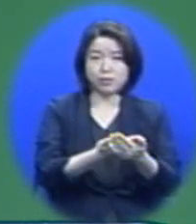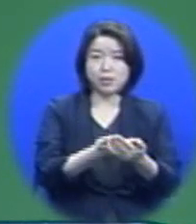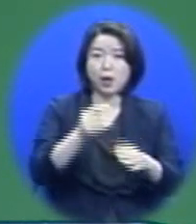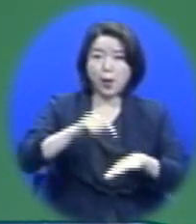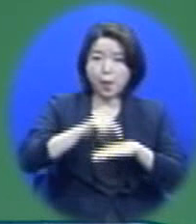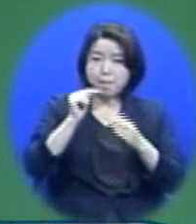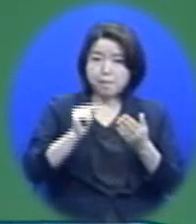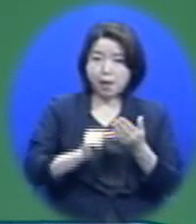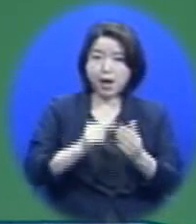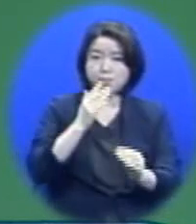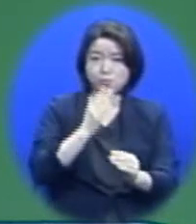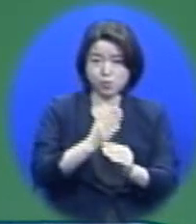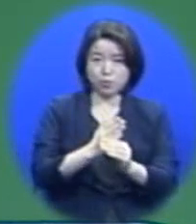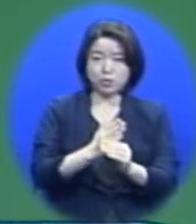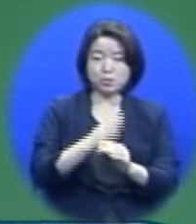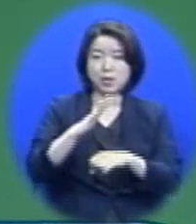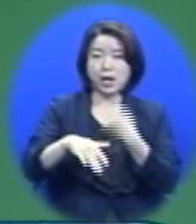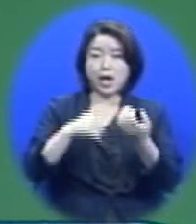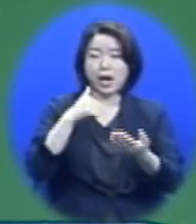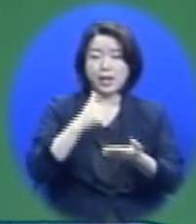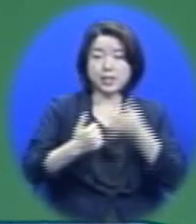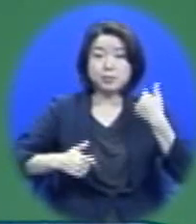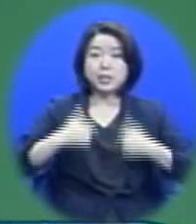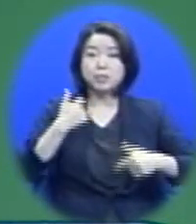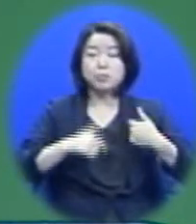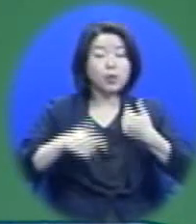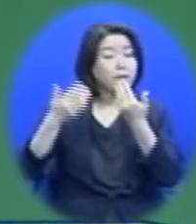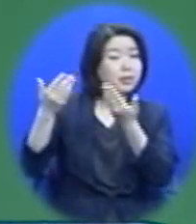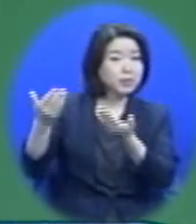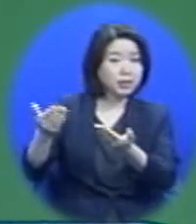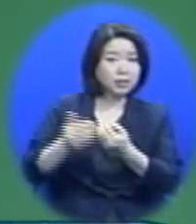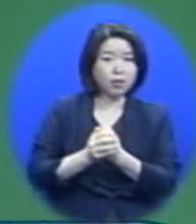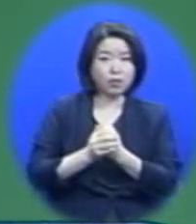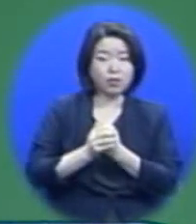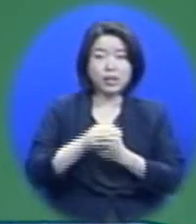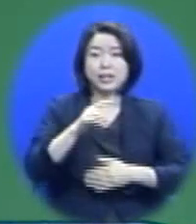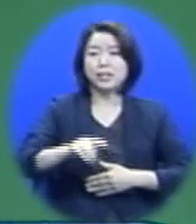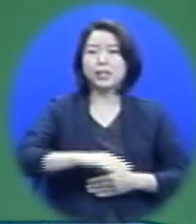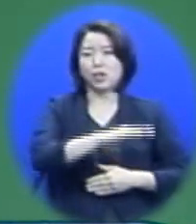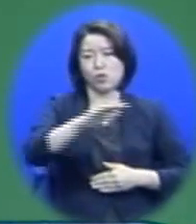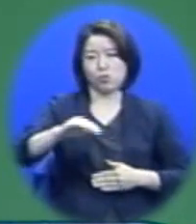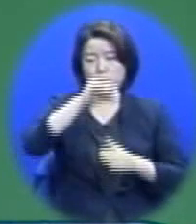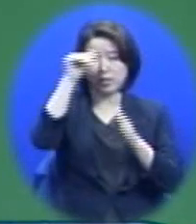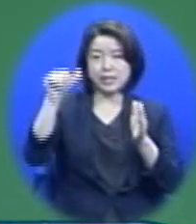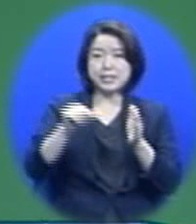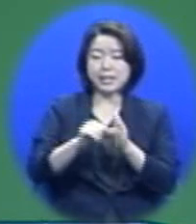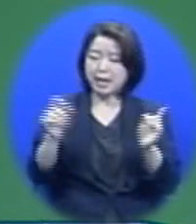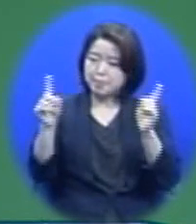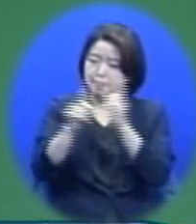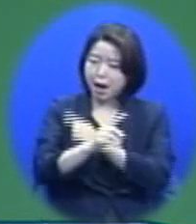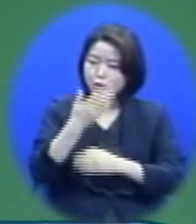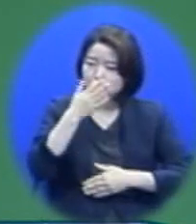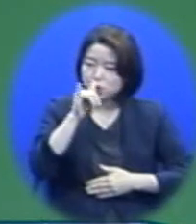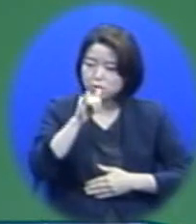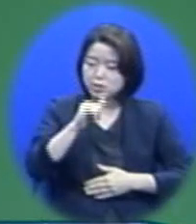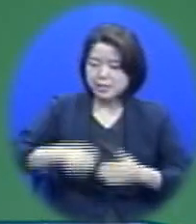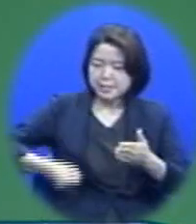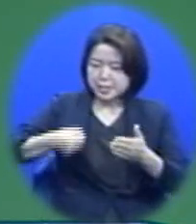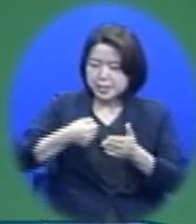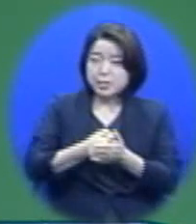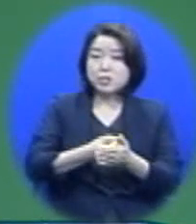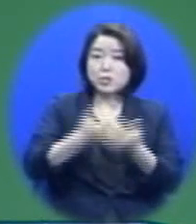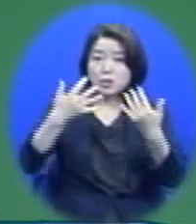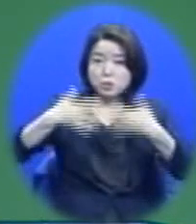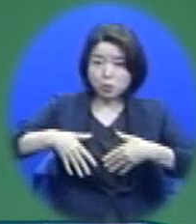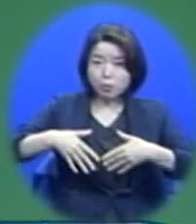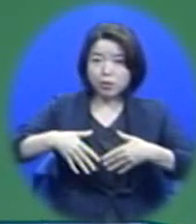마음의 중심이 하나님을 기쁘시게 하는 것, 이것이 우리 인생을 바꿀 수 있는 가장 결정적인 조건이다.